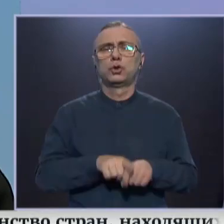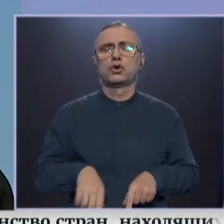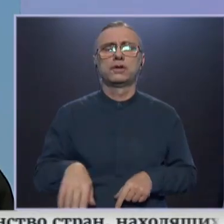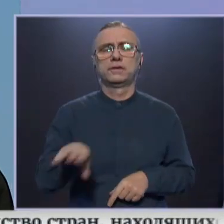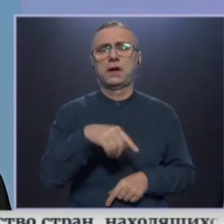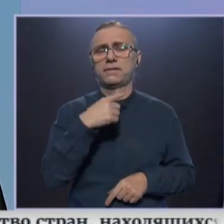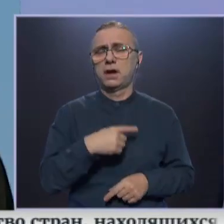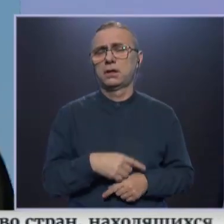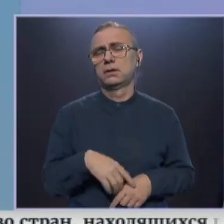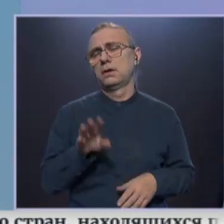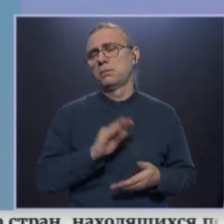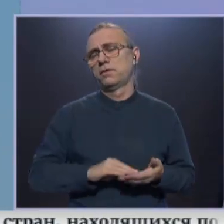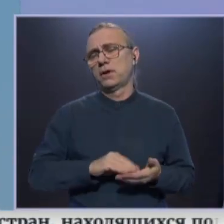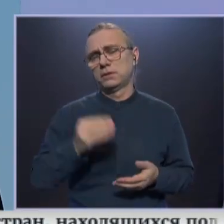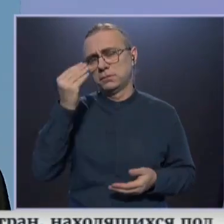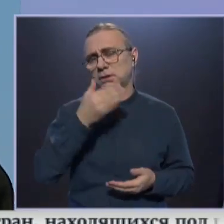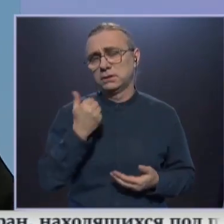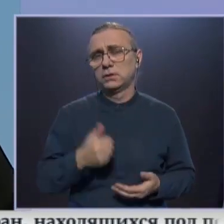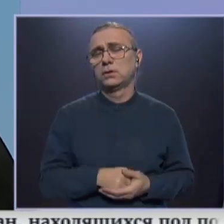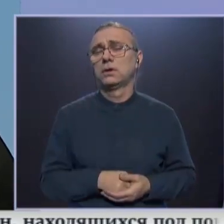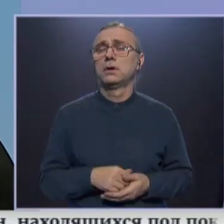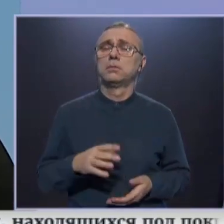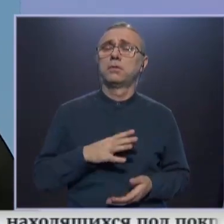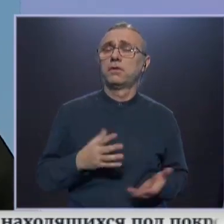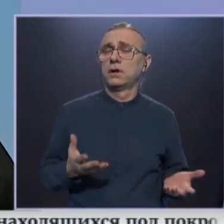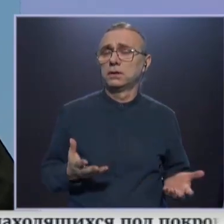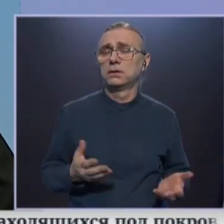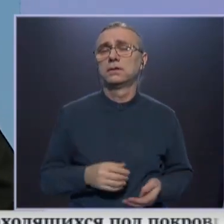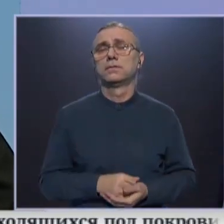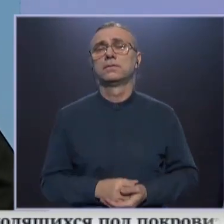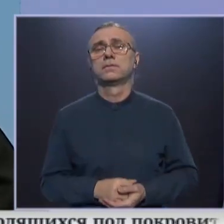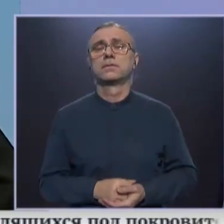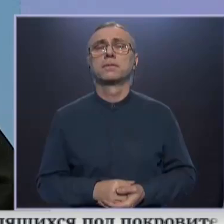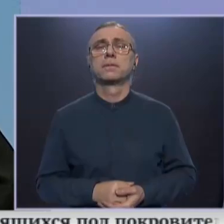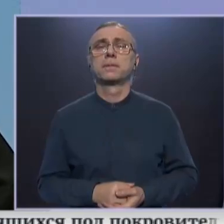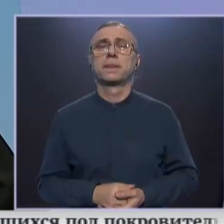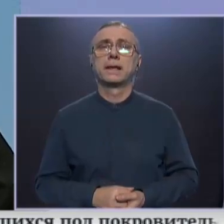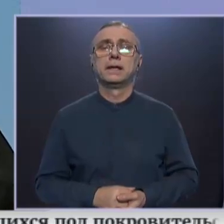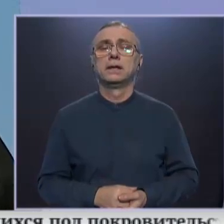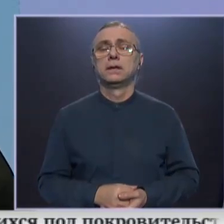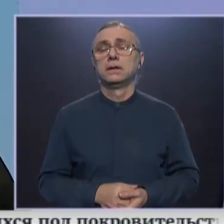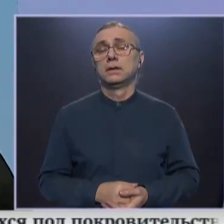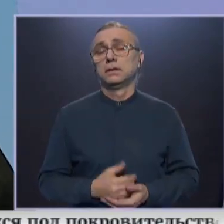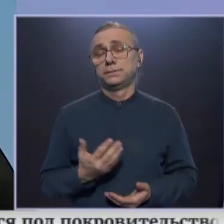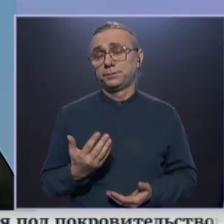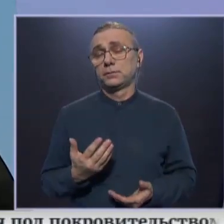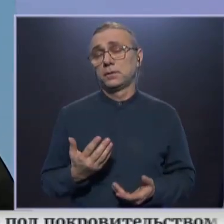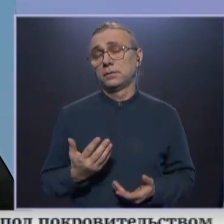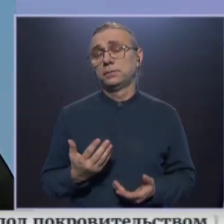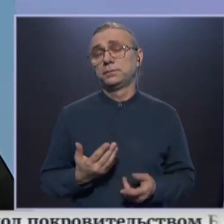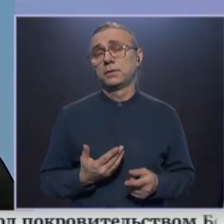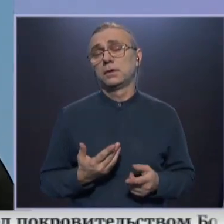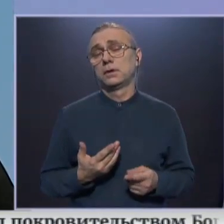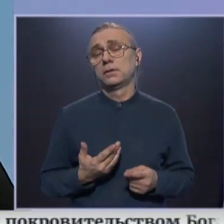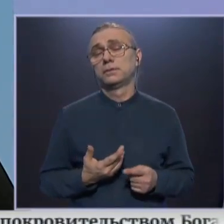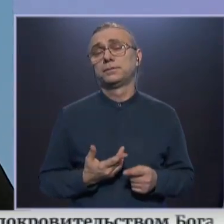нужно. Поэтому лучший вариант, это когда мышки не только плачут, колются, но продолжают есть кактус, а все-таки